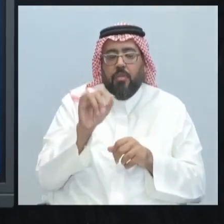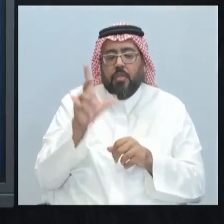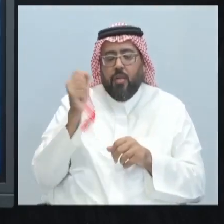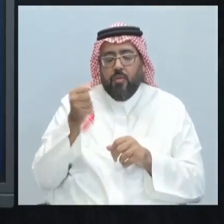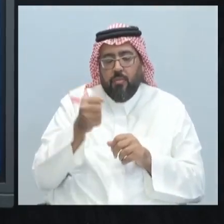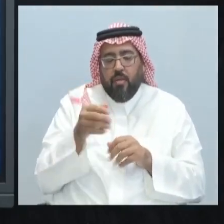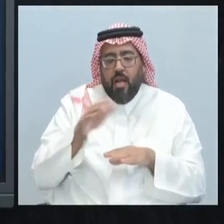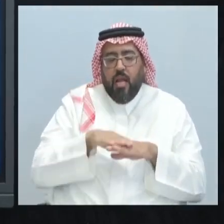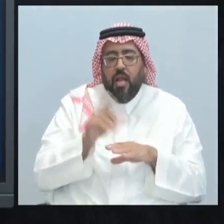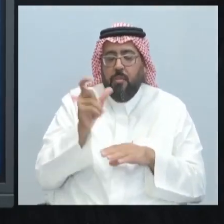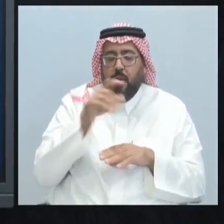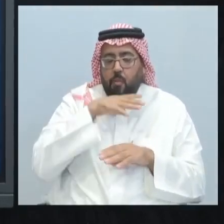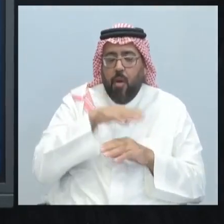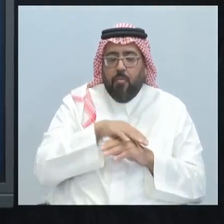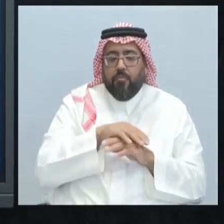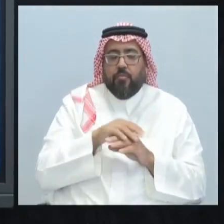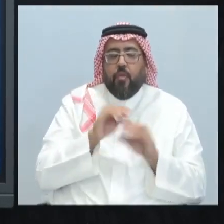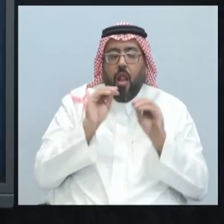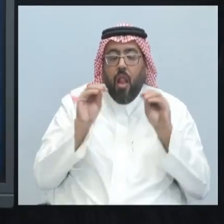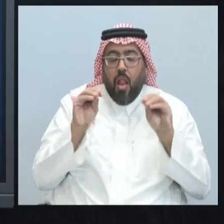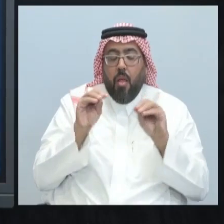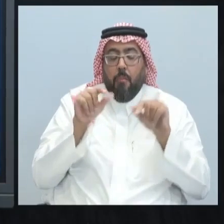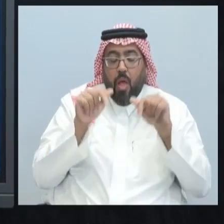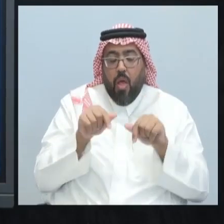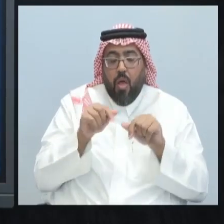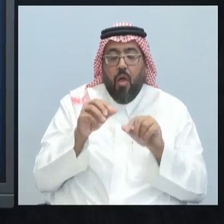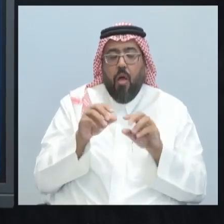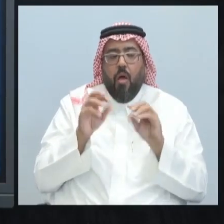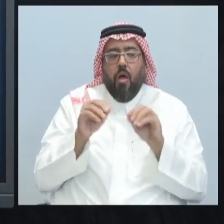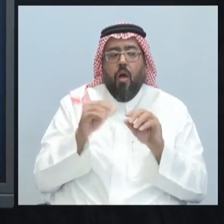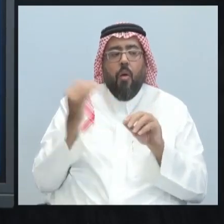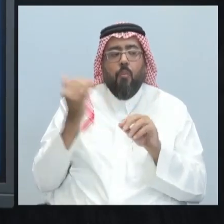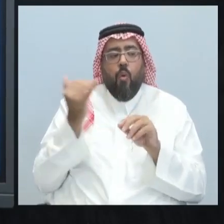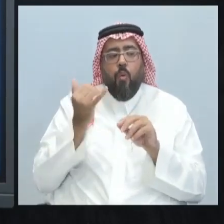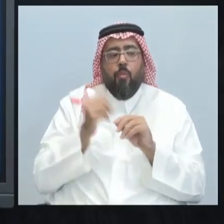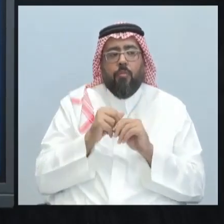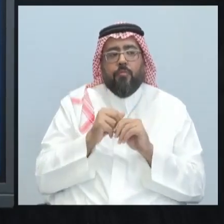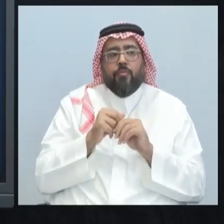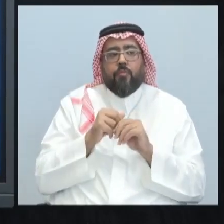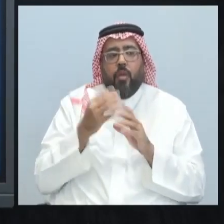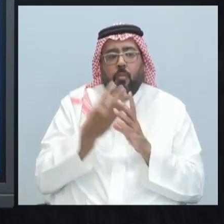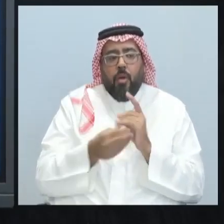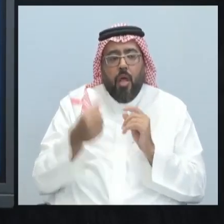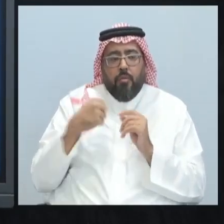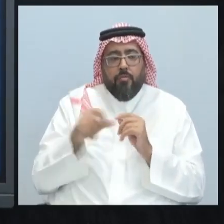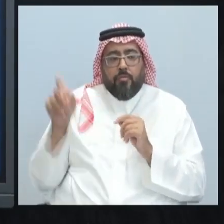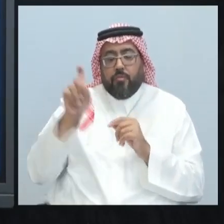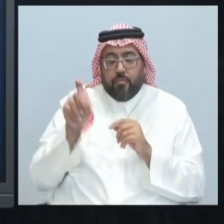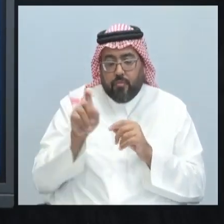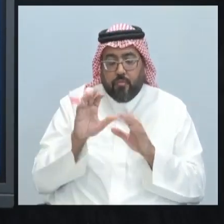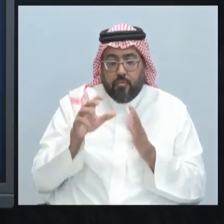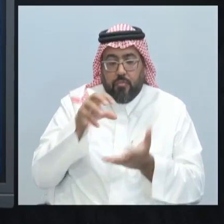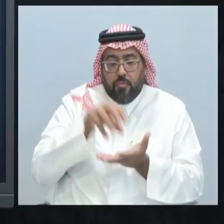وعلى اله وصحبه اجمعين سوف نتحدث عن امر في غايه الاهميه ابنائي لو سالتكم